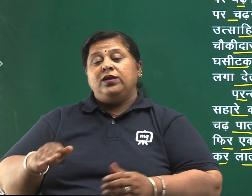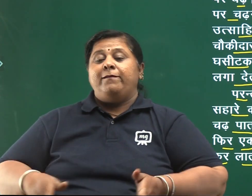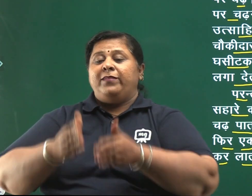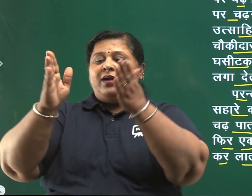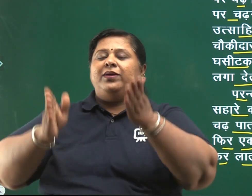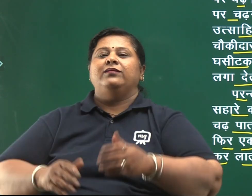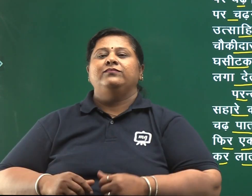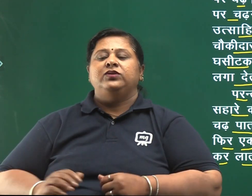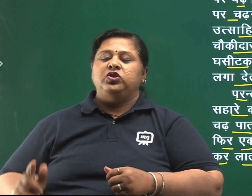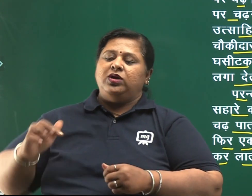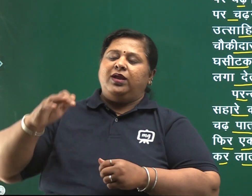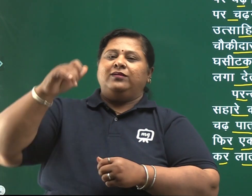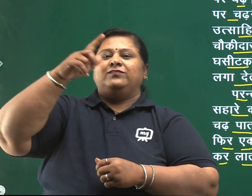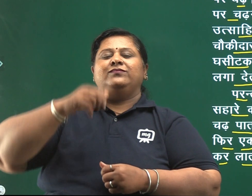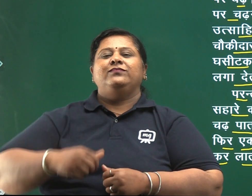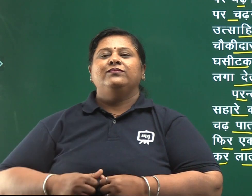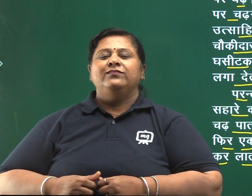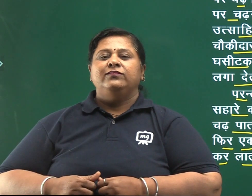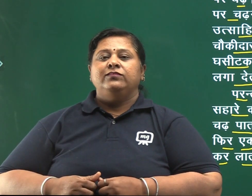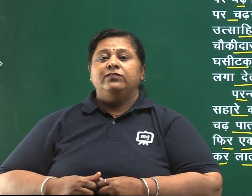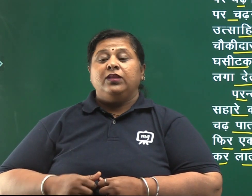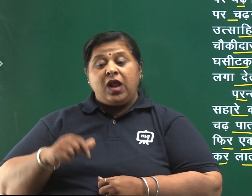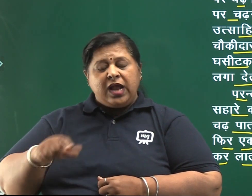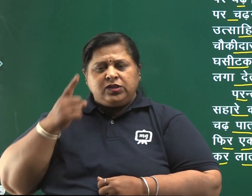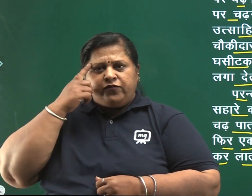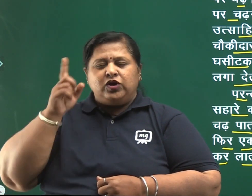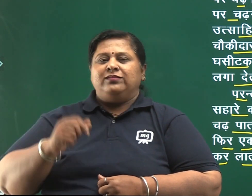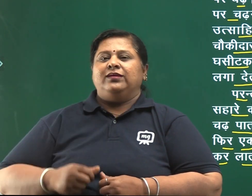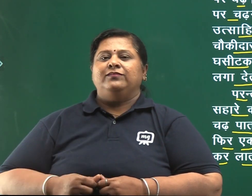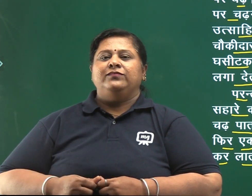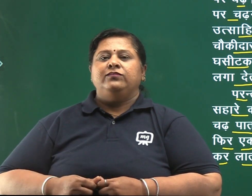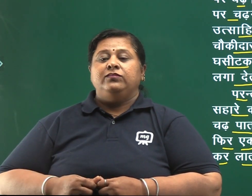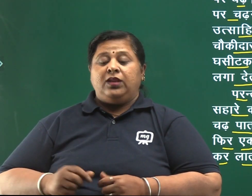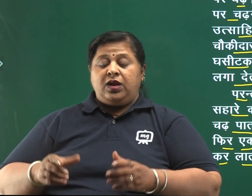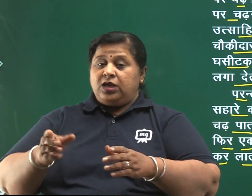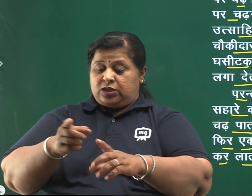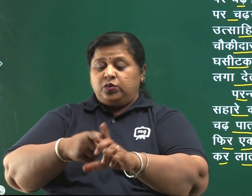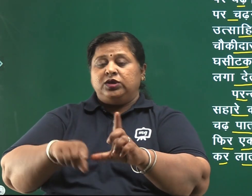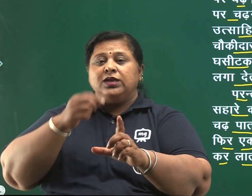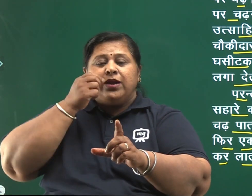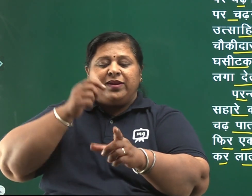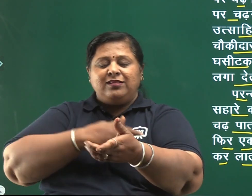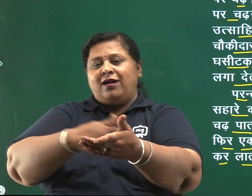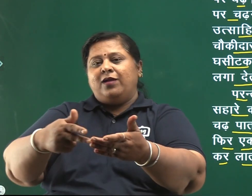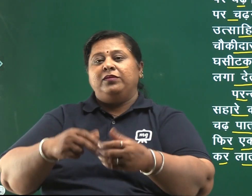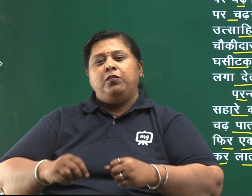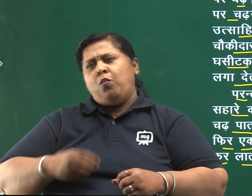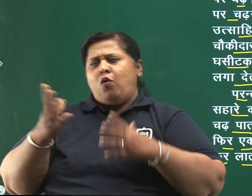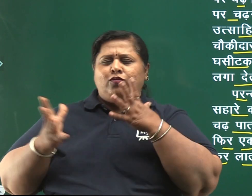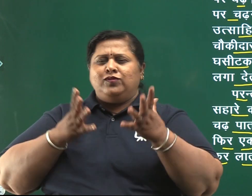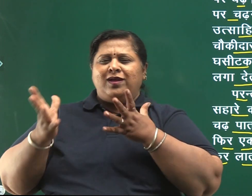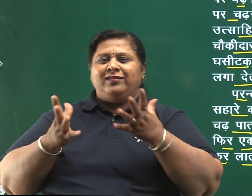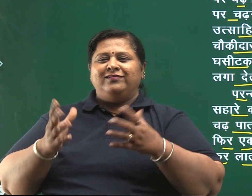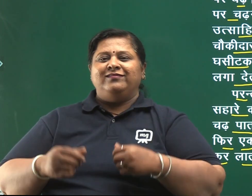पर चढ़े, और ऐसे विचार से यासुकी-चान भी बहुत